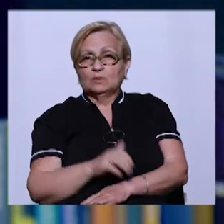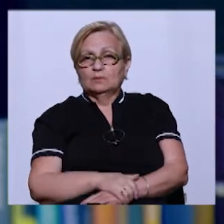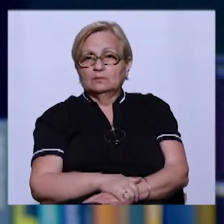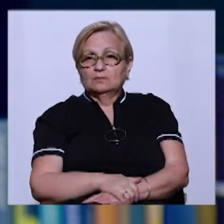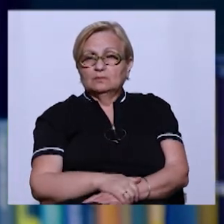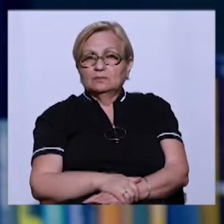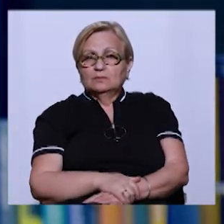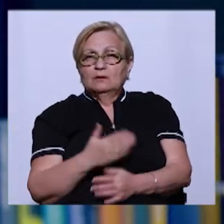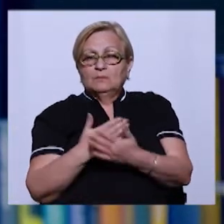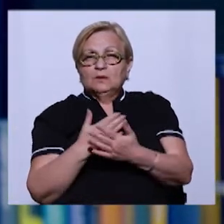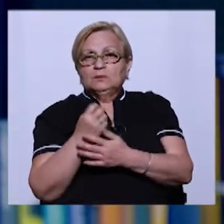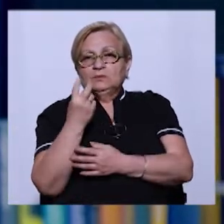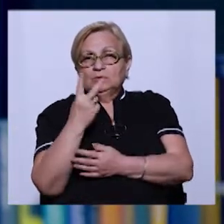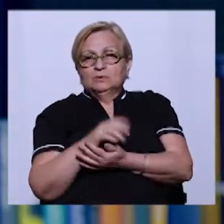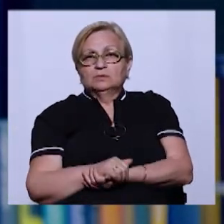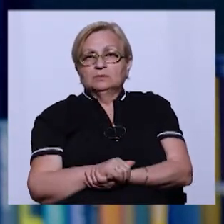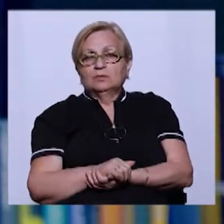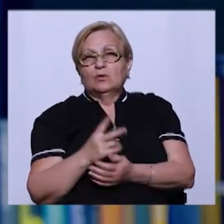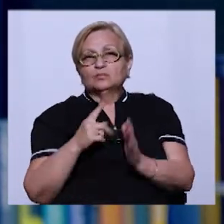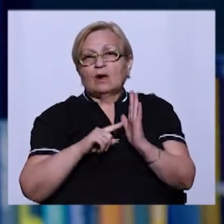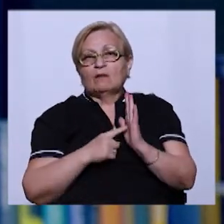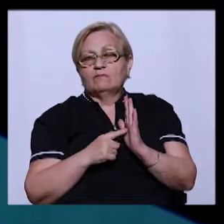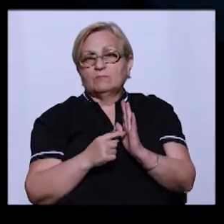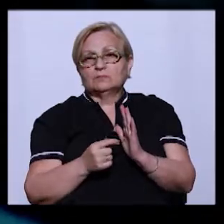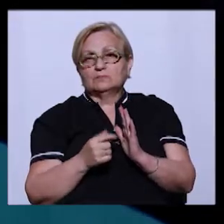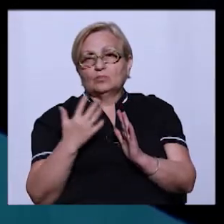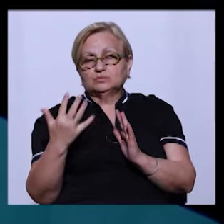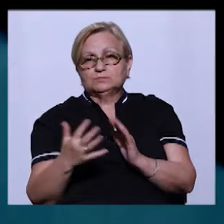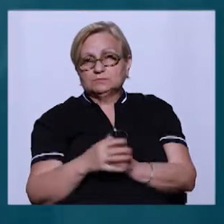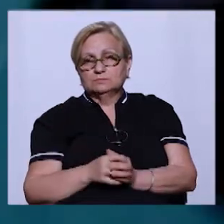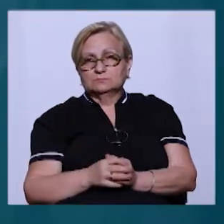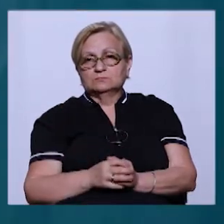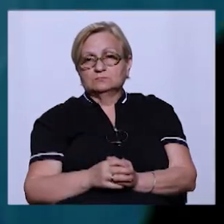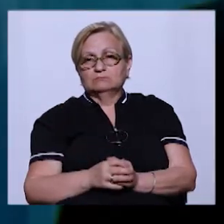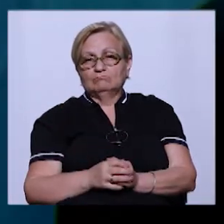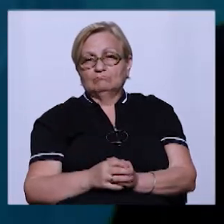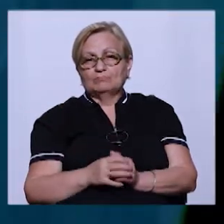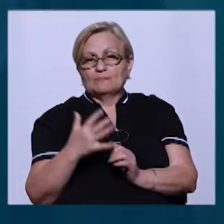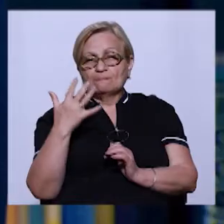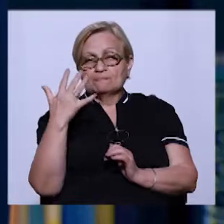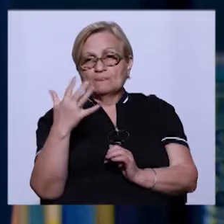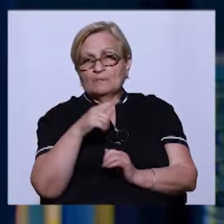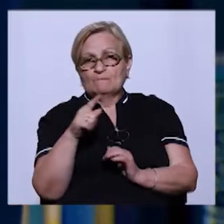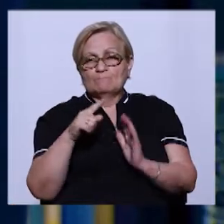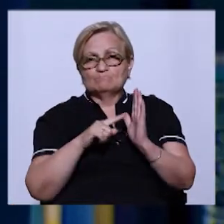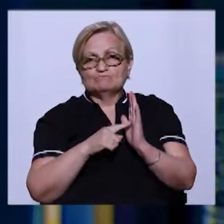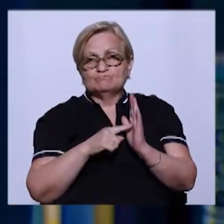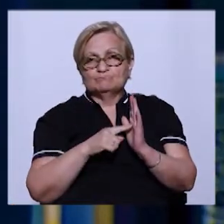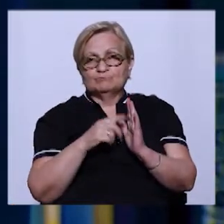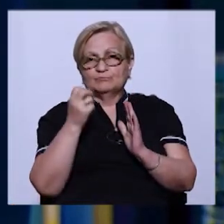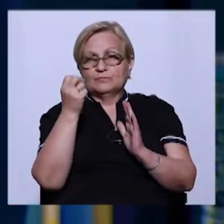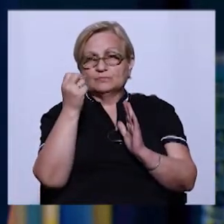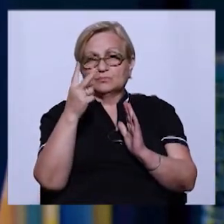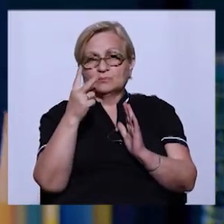მაგალითად 12 უნდა გავამრავლო 5-ზე. 5-ზე რო ვამრავლებ, მე უკვე ვიცი რომ 12-ს